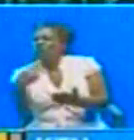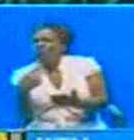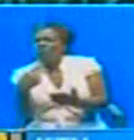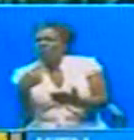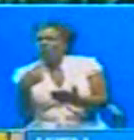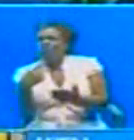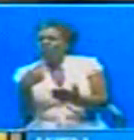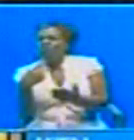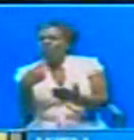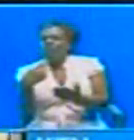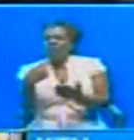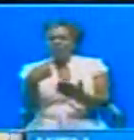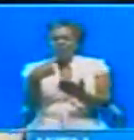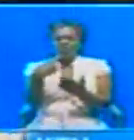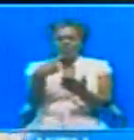Onsarigo.